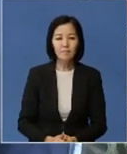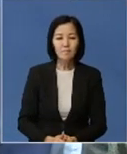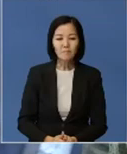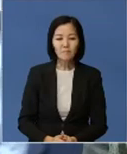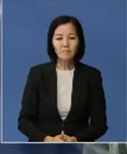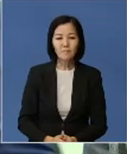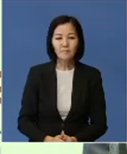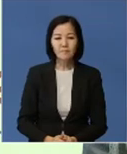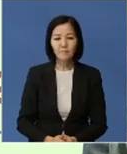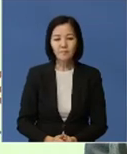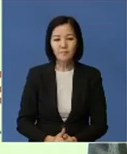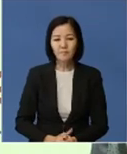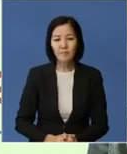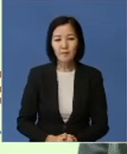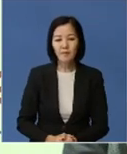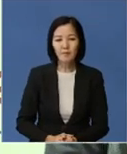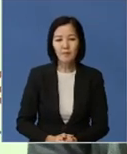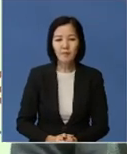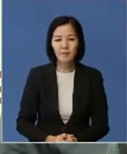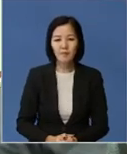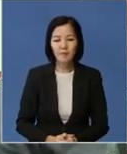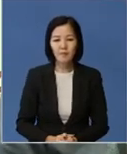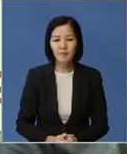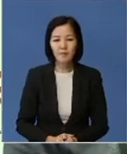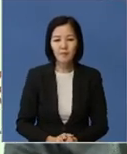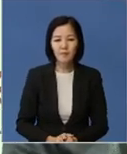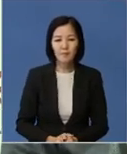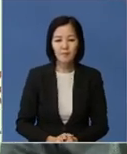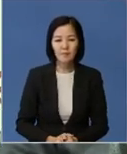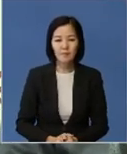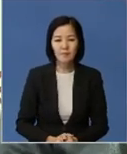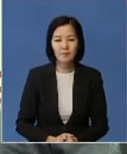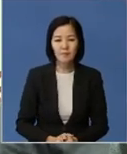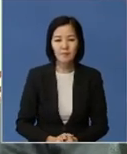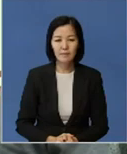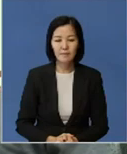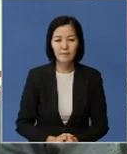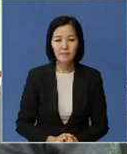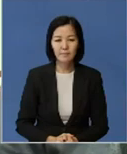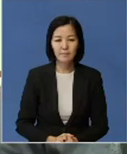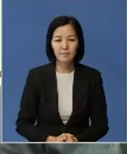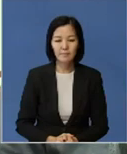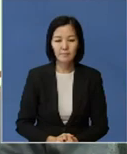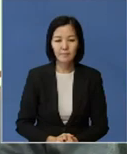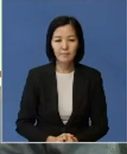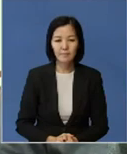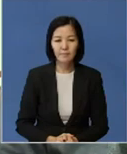мына біздің аулада? Мен қой сонда мезгілсіз ақылым тасып, баяғы әдетіме